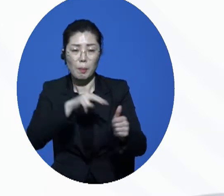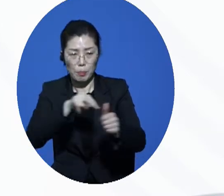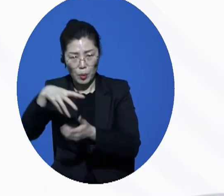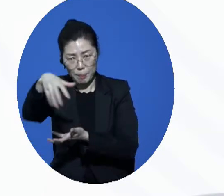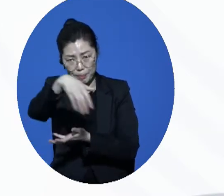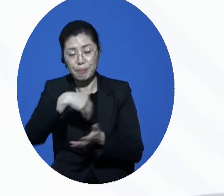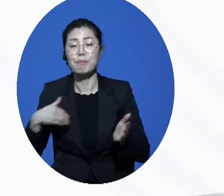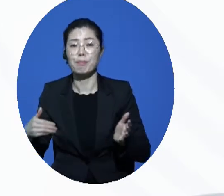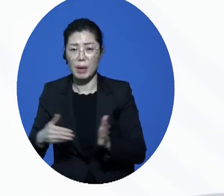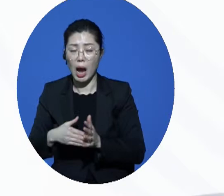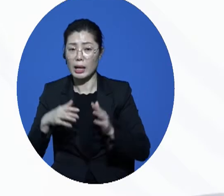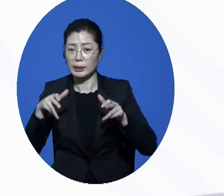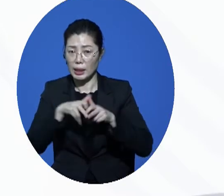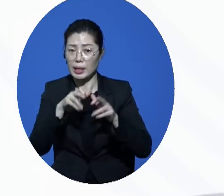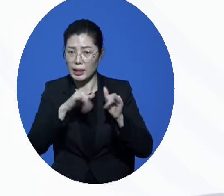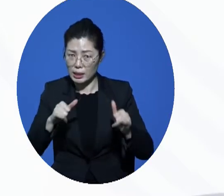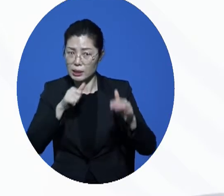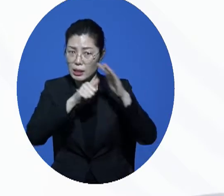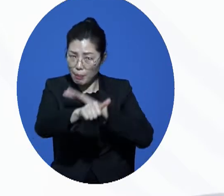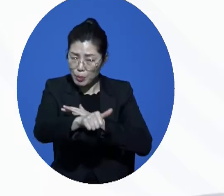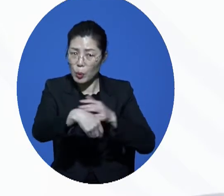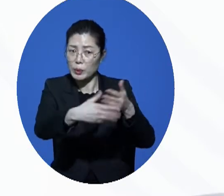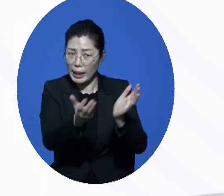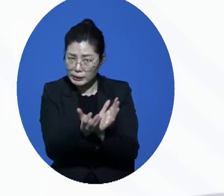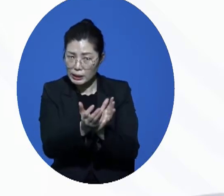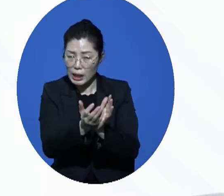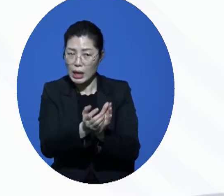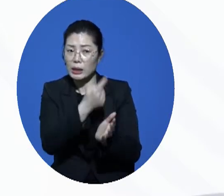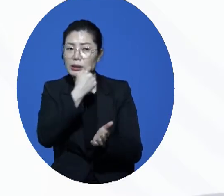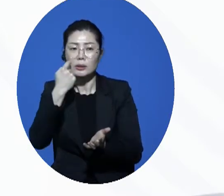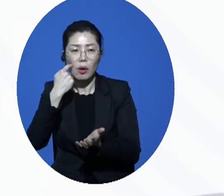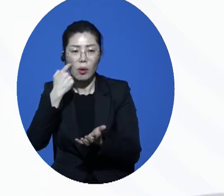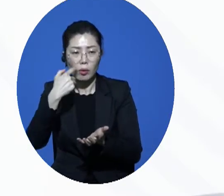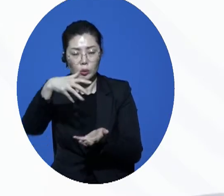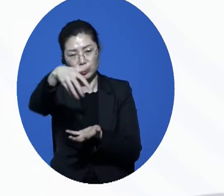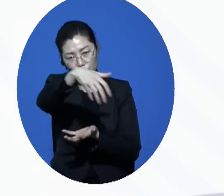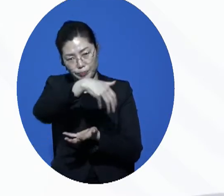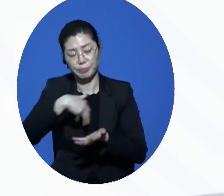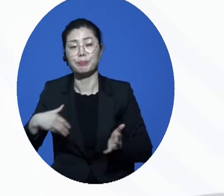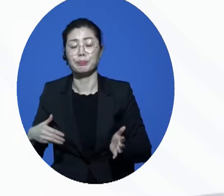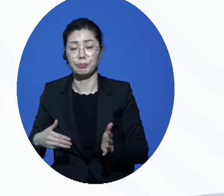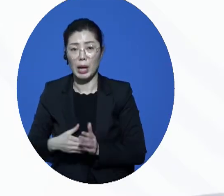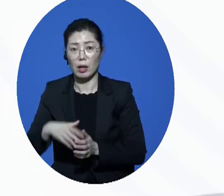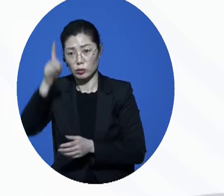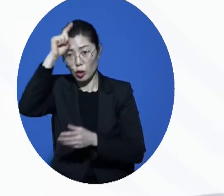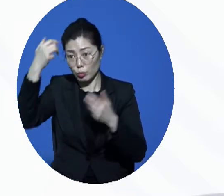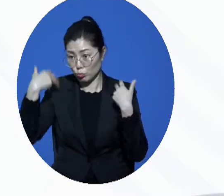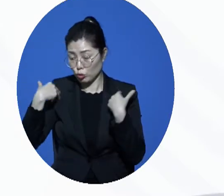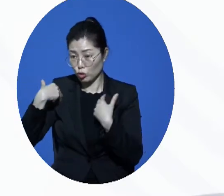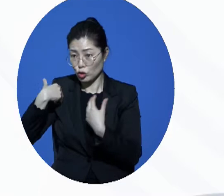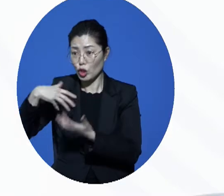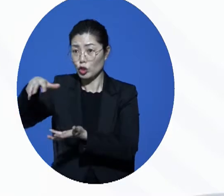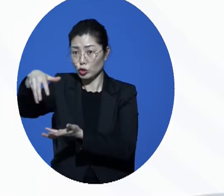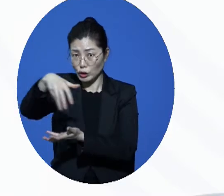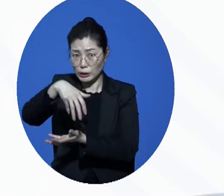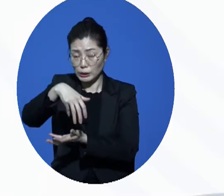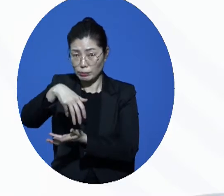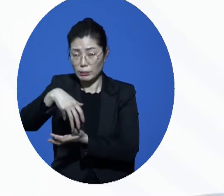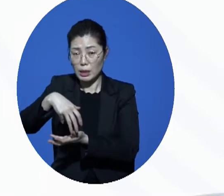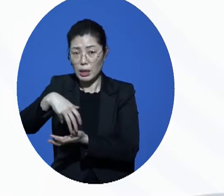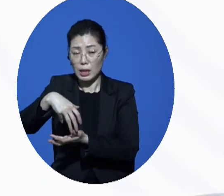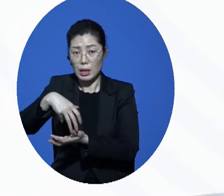득하였으며 장애인과 대표 단체들의 증언 등을 바탕으로 하였습니다. 그런데 정부로부터의 정보나 국가인권